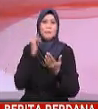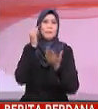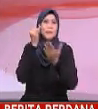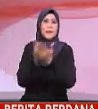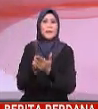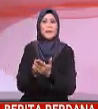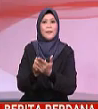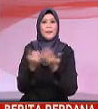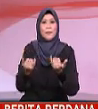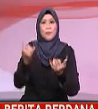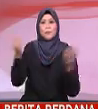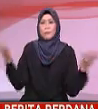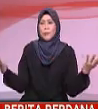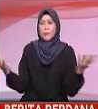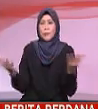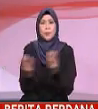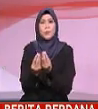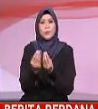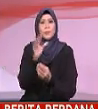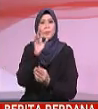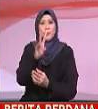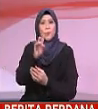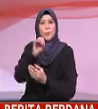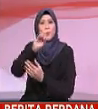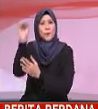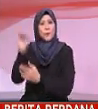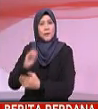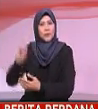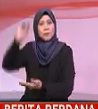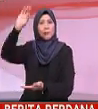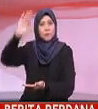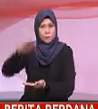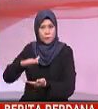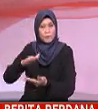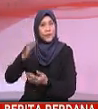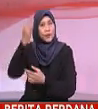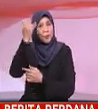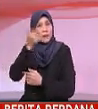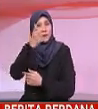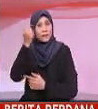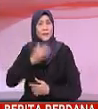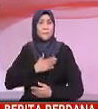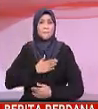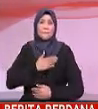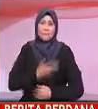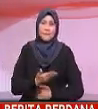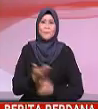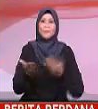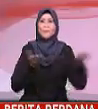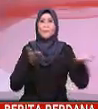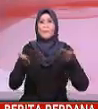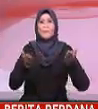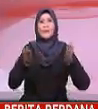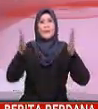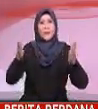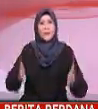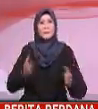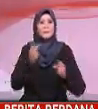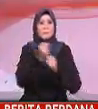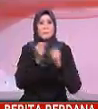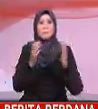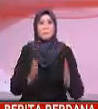negara dilaporkan susut sebanyak 70%. Semua ini atas pengorbanan dan jasa semua warga